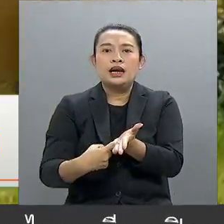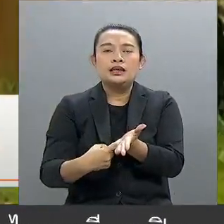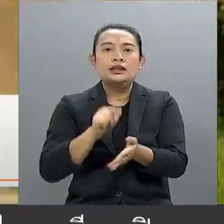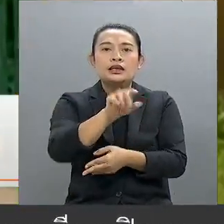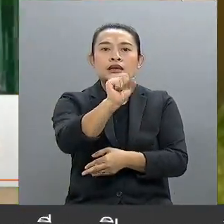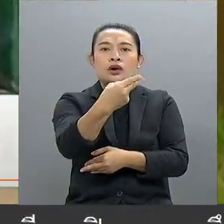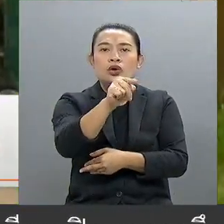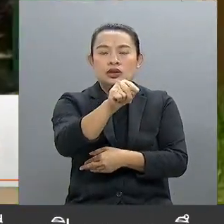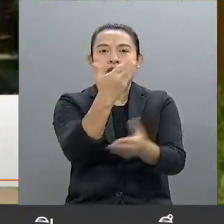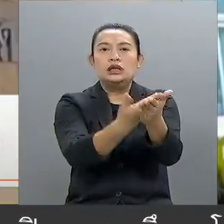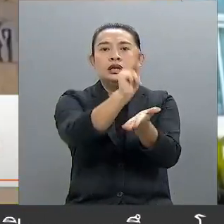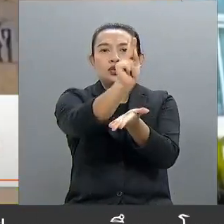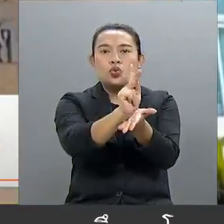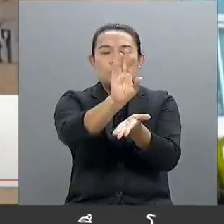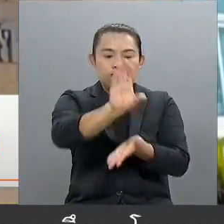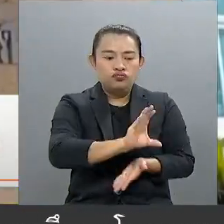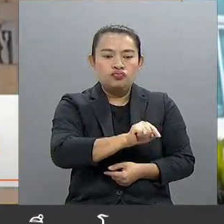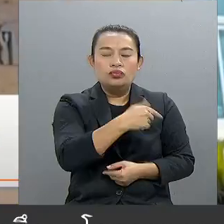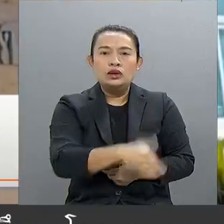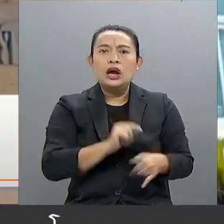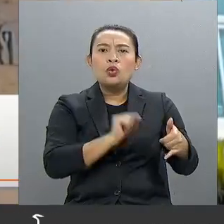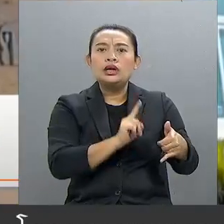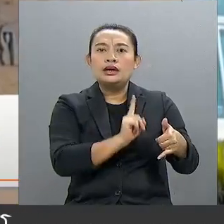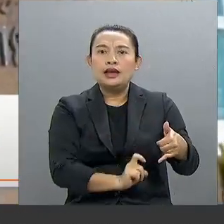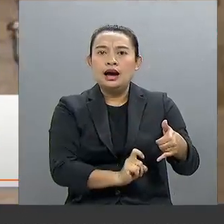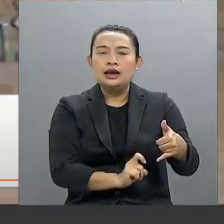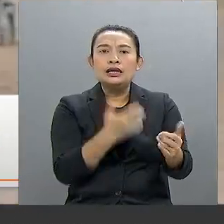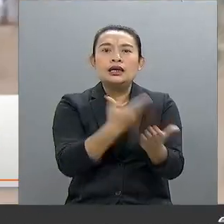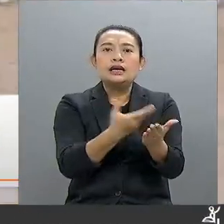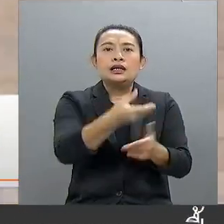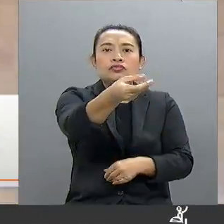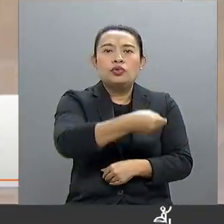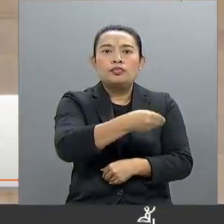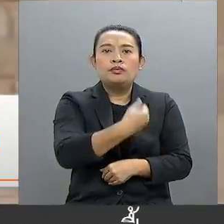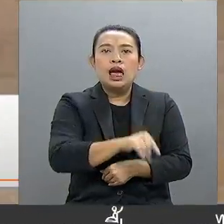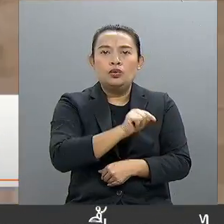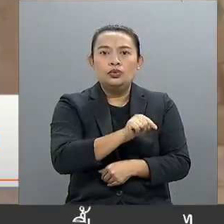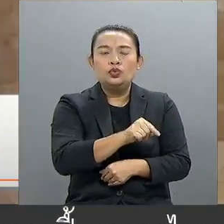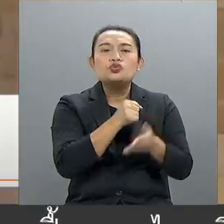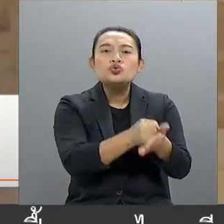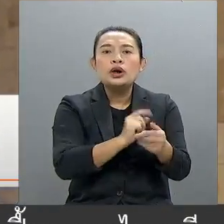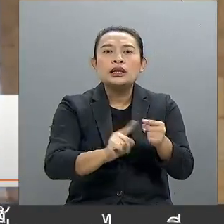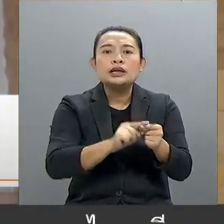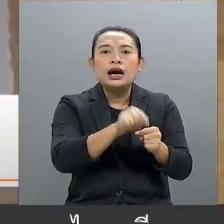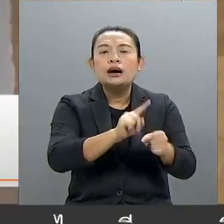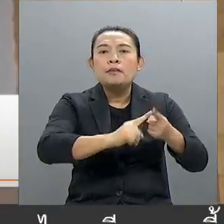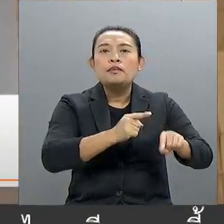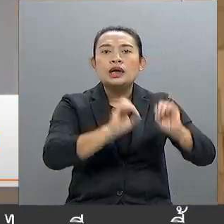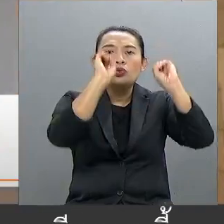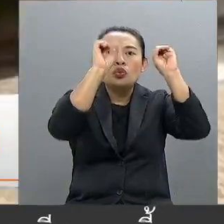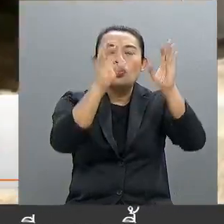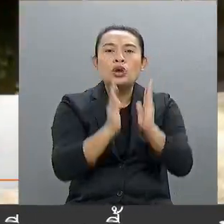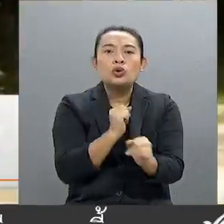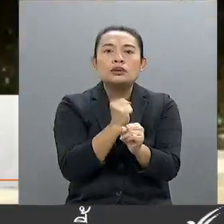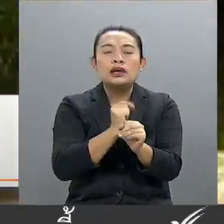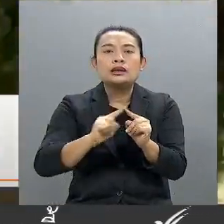ซึ่งทายาทก็ได้รับเงินจากการชาปนกิจสงเคราะห์ช่วยเพื่อนครูและบุคลากรทางการศึกษาหรือช